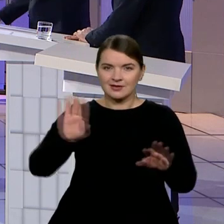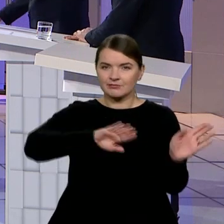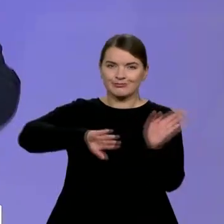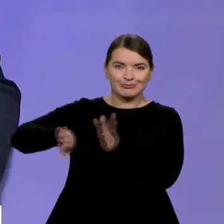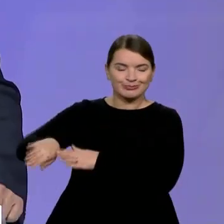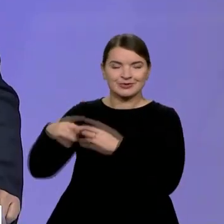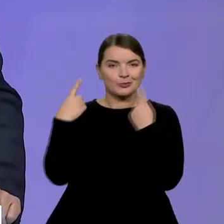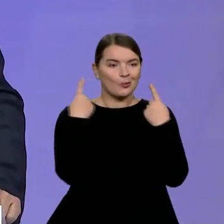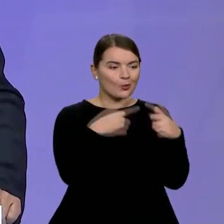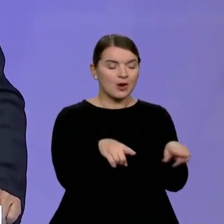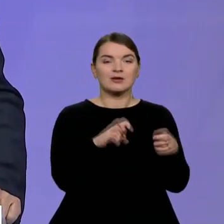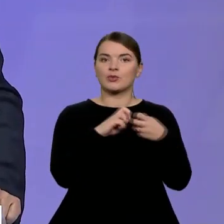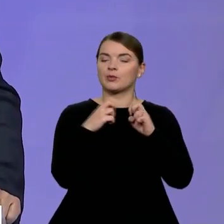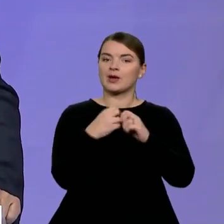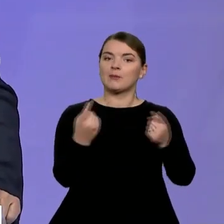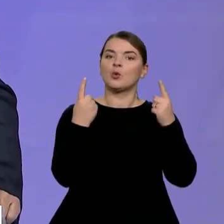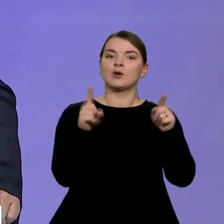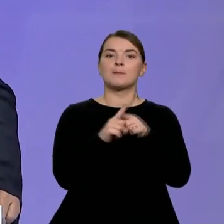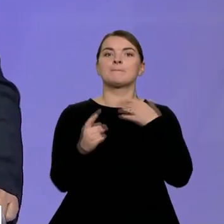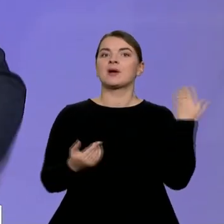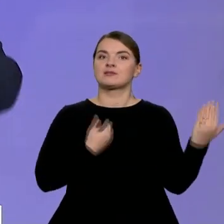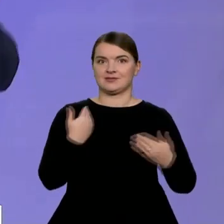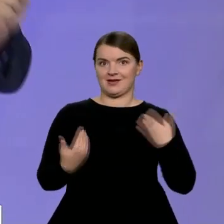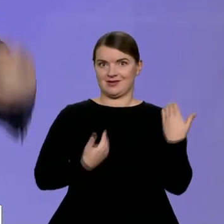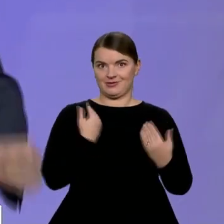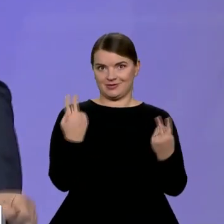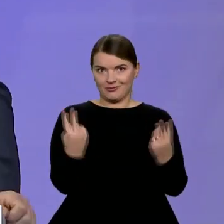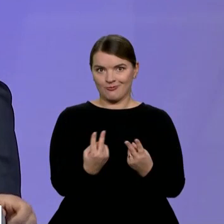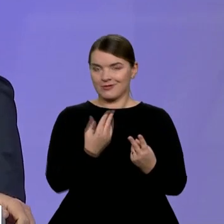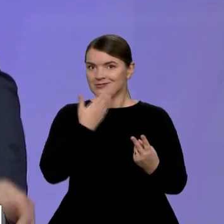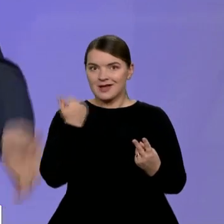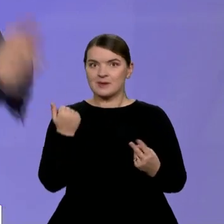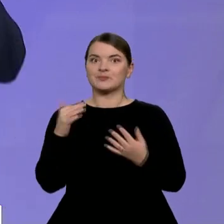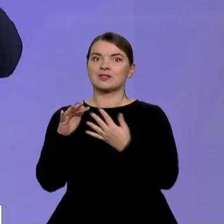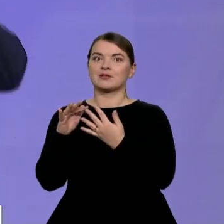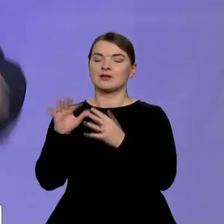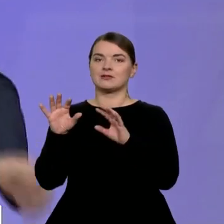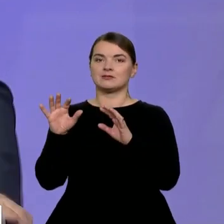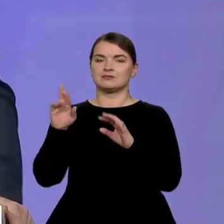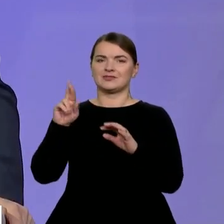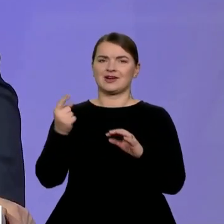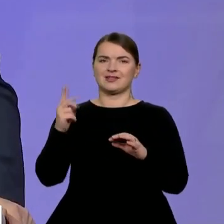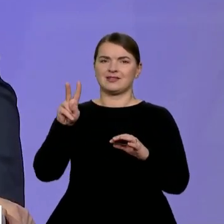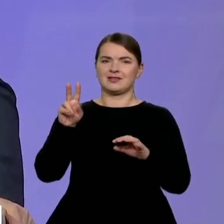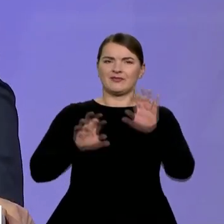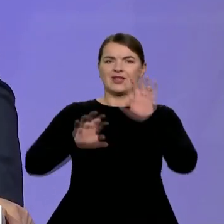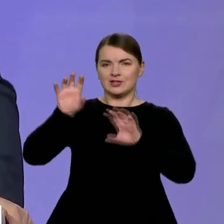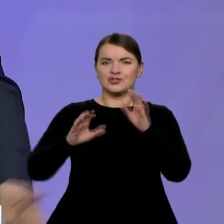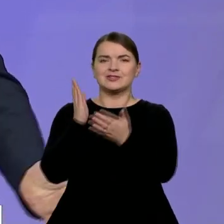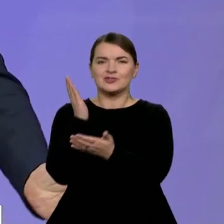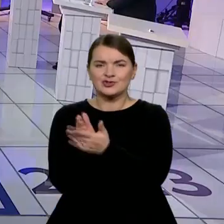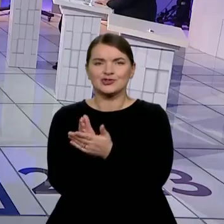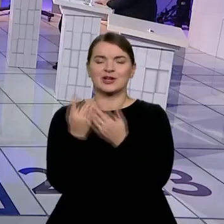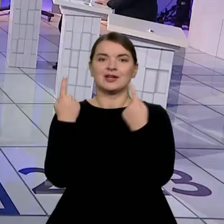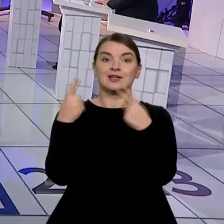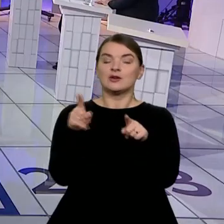vat problema yra didesnė, kad baseino nėra Šiauliuose. Turi Radviliškis baseiną, turi kiti aplinkiniai miesteliai baseiną,